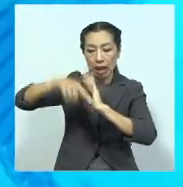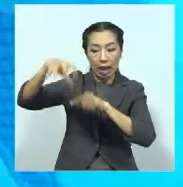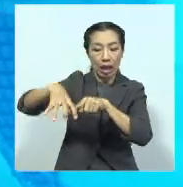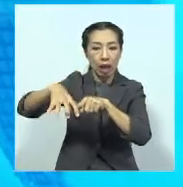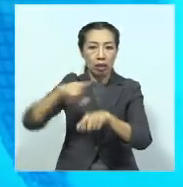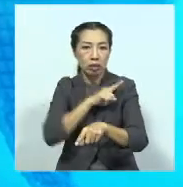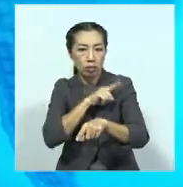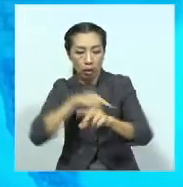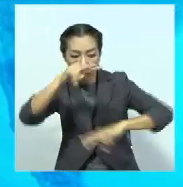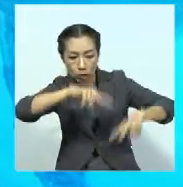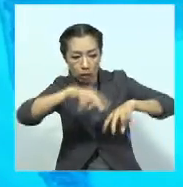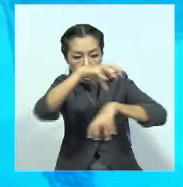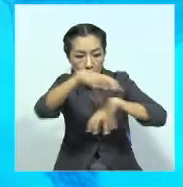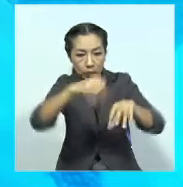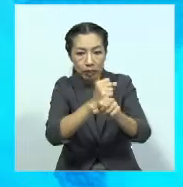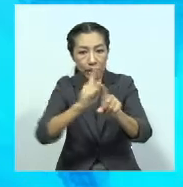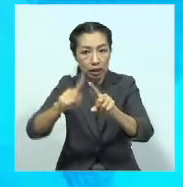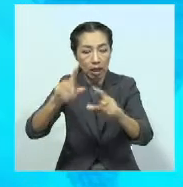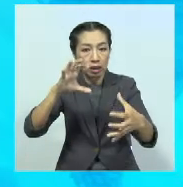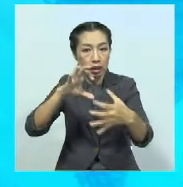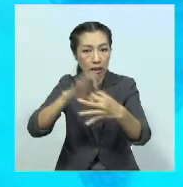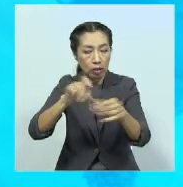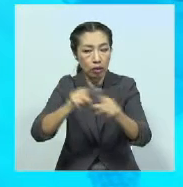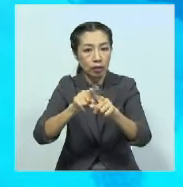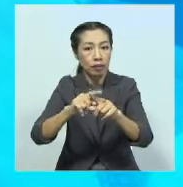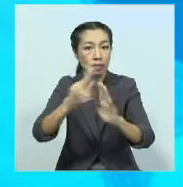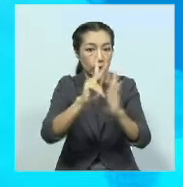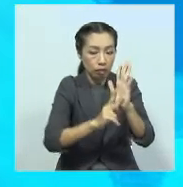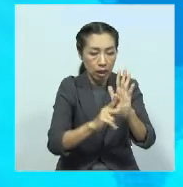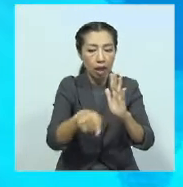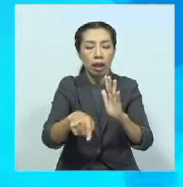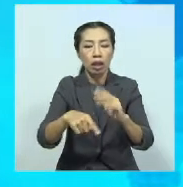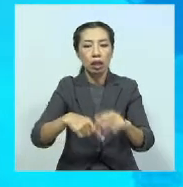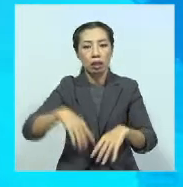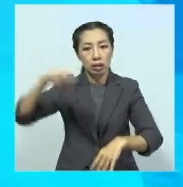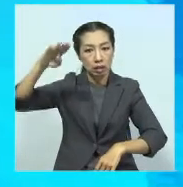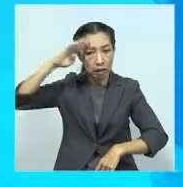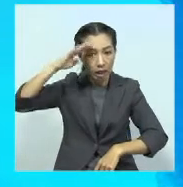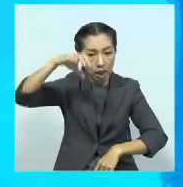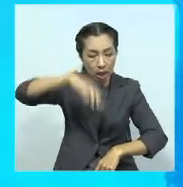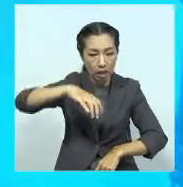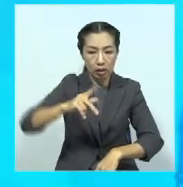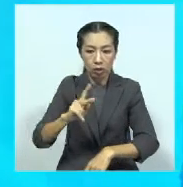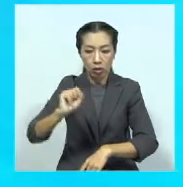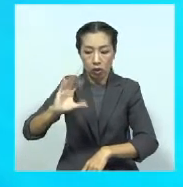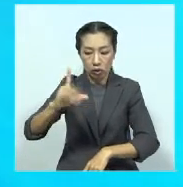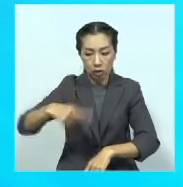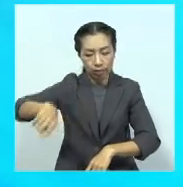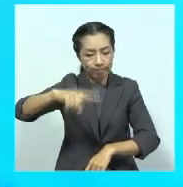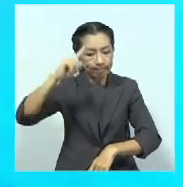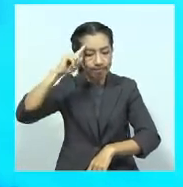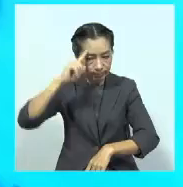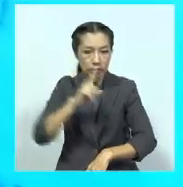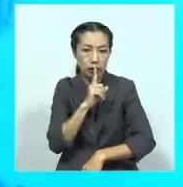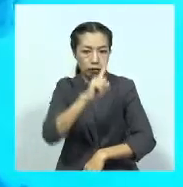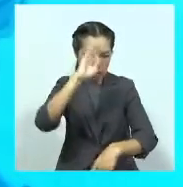านที่เกี่ยวข้องกับราชกิจจานุเบกษากองทัพและคสช.พิจารณาดำเนินการแจ้งความดำเนินค